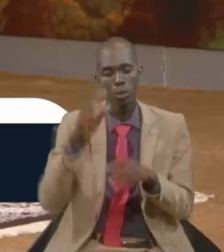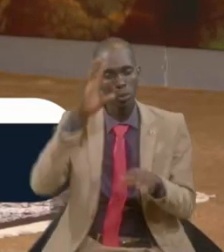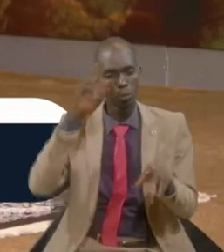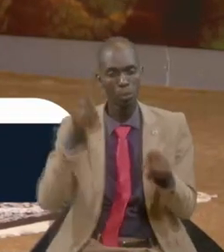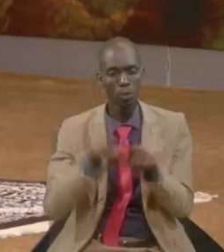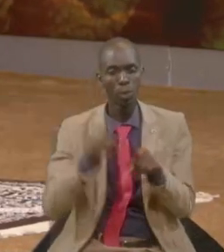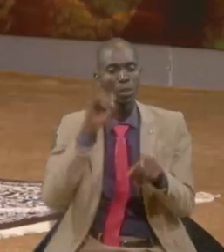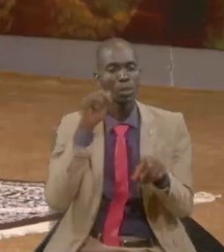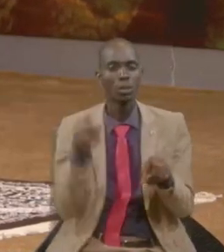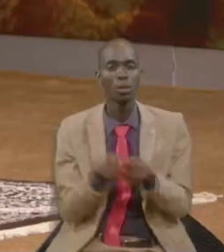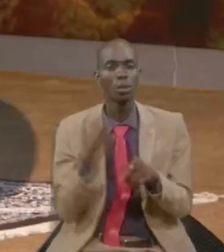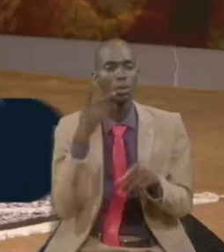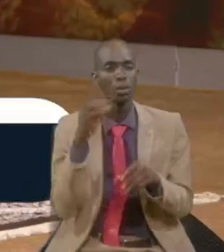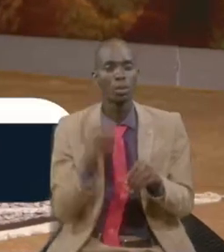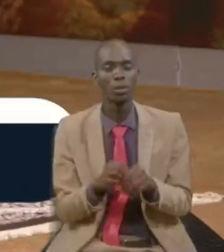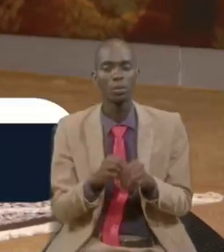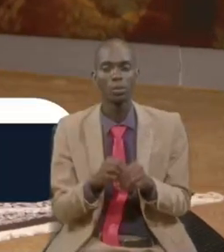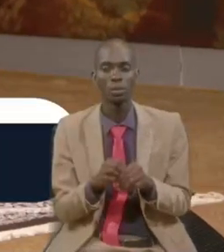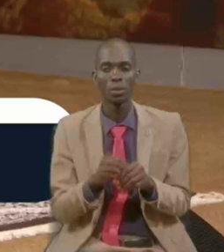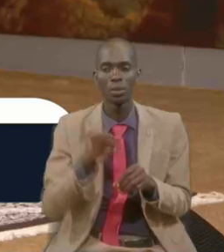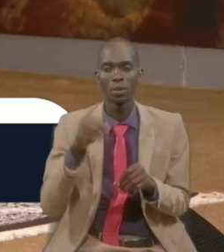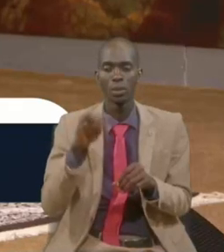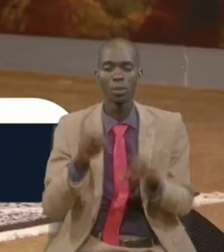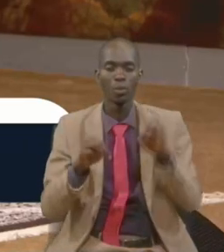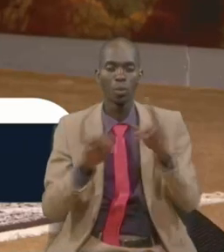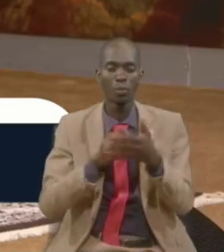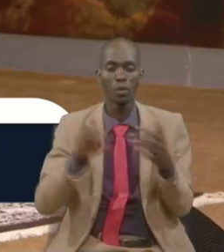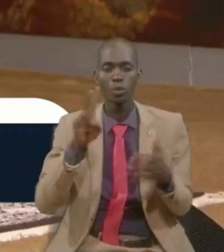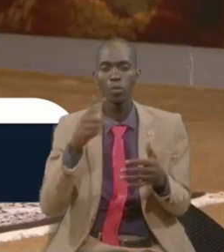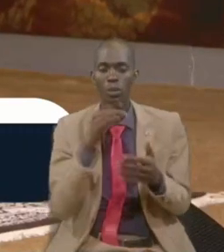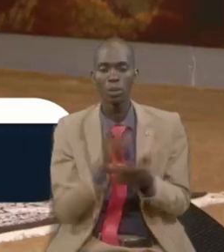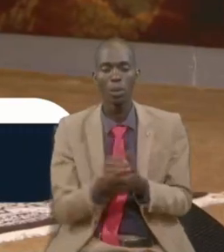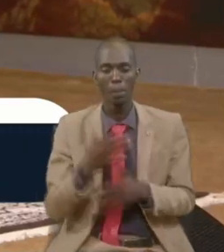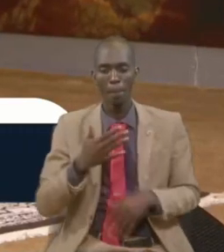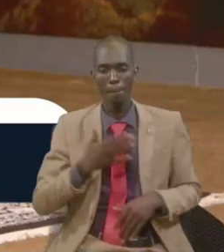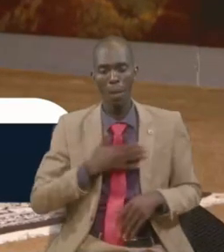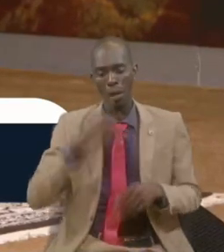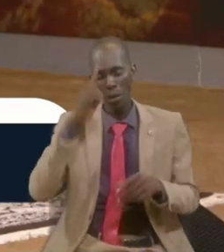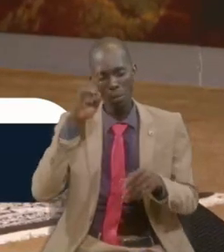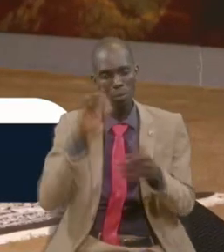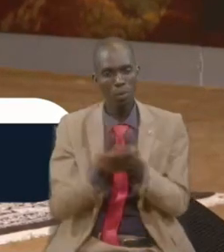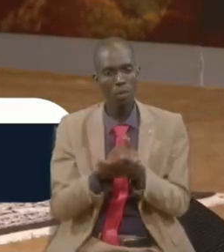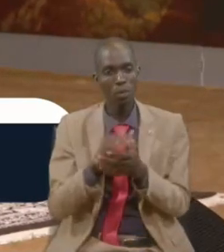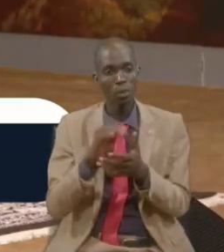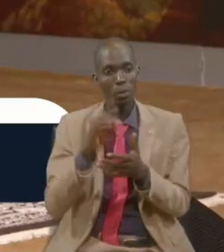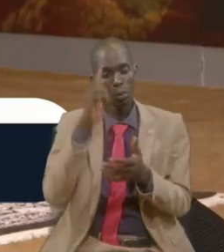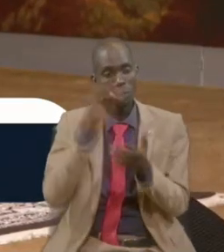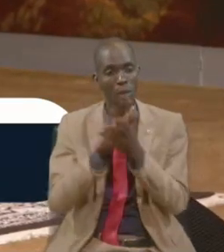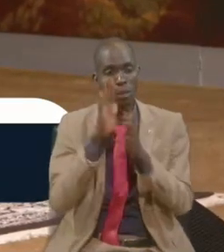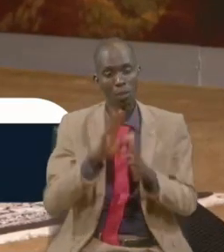Nous allons à Jacques 1, verset 2. Mes frères, regardez comme un sujet de